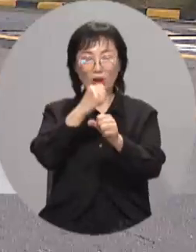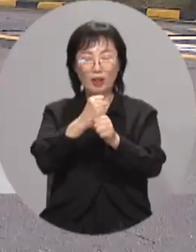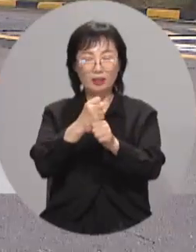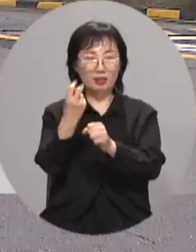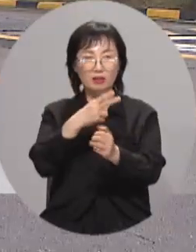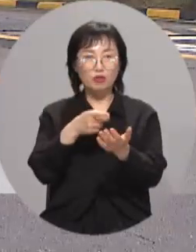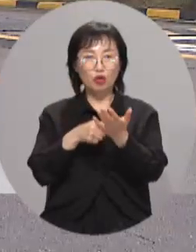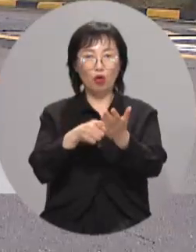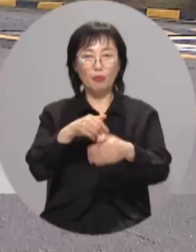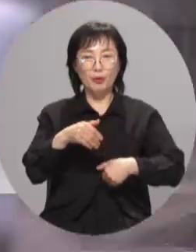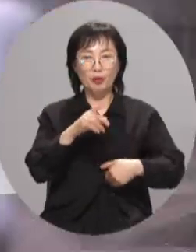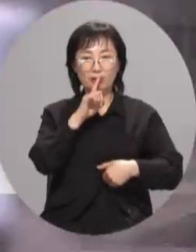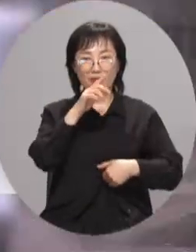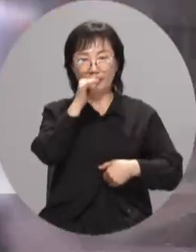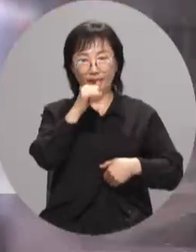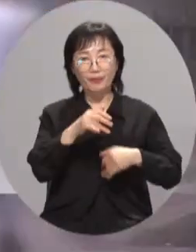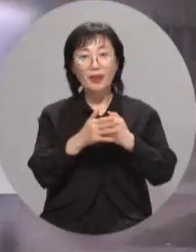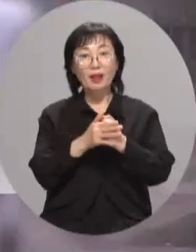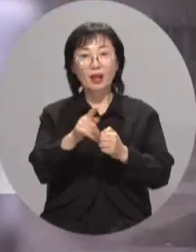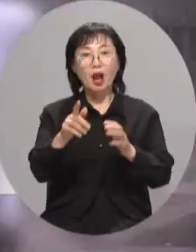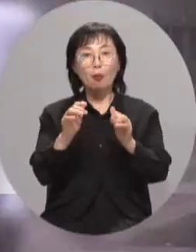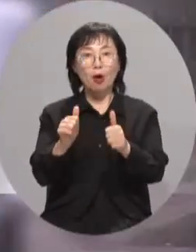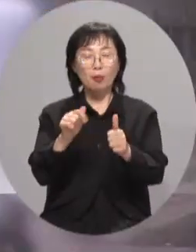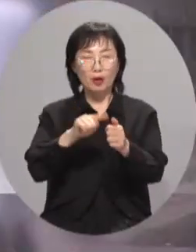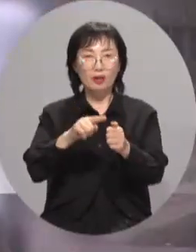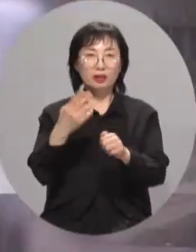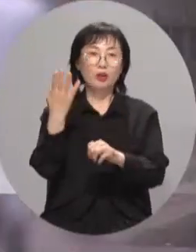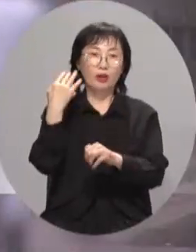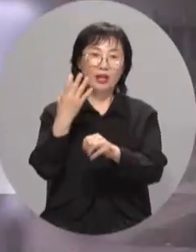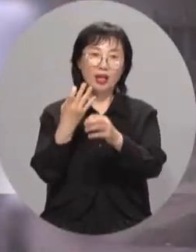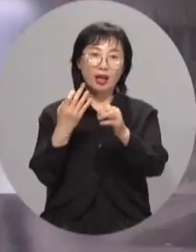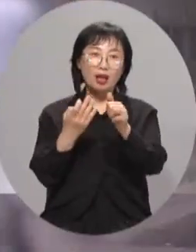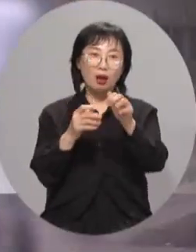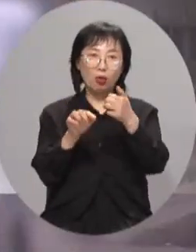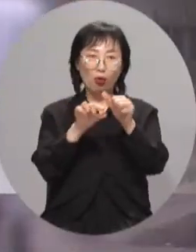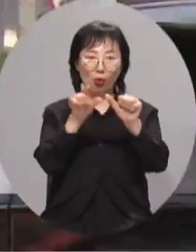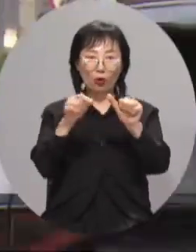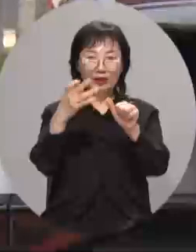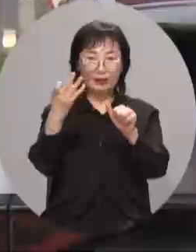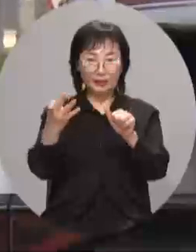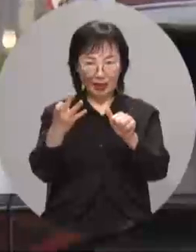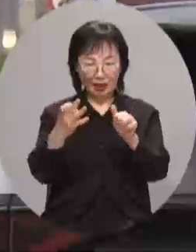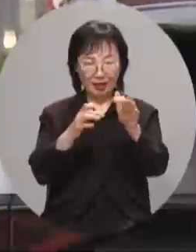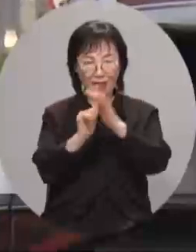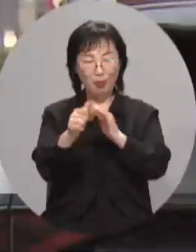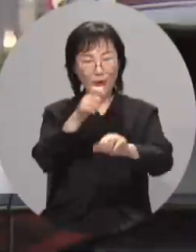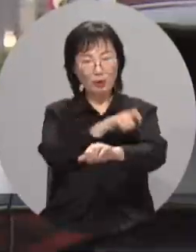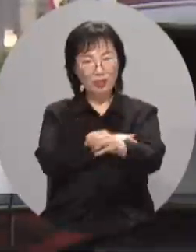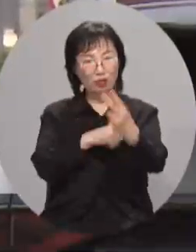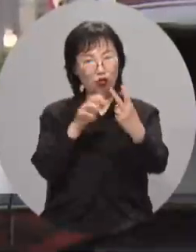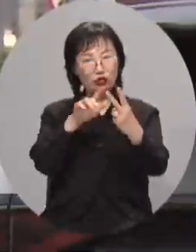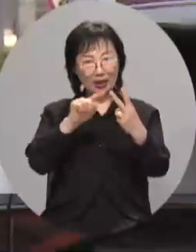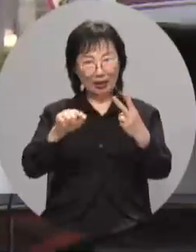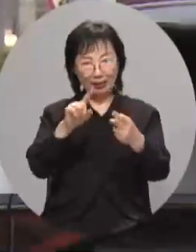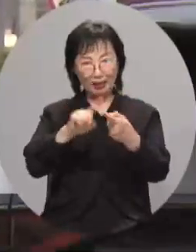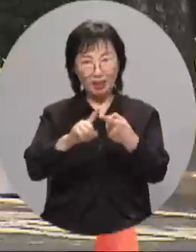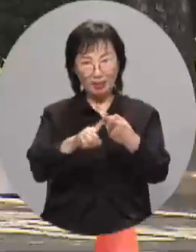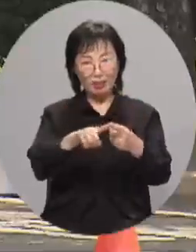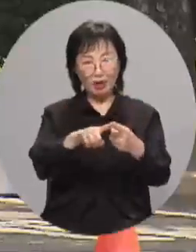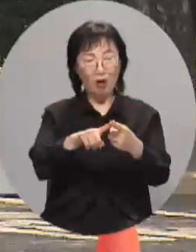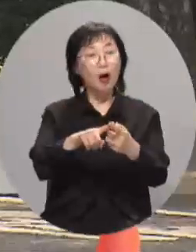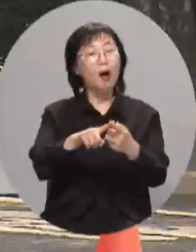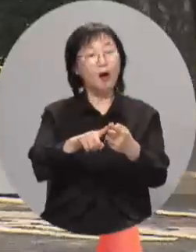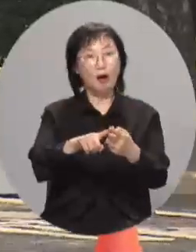청구해야 한다고 주장했습니다. 법원은 지난 14일 세아베스틸 대표이사 2명에 대해 청구된